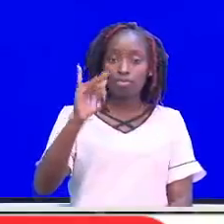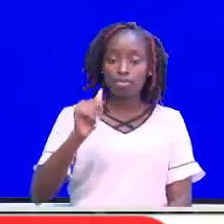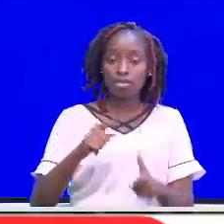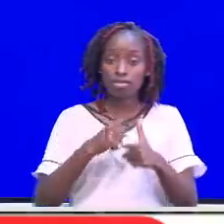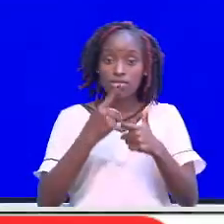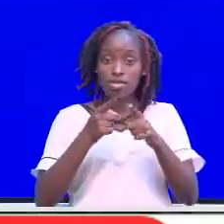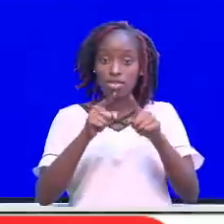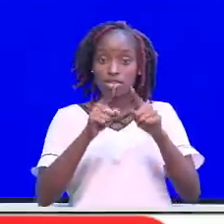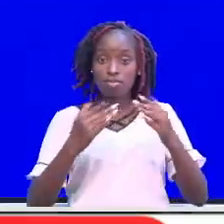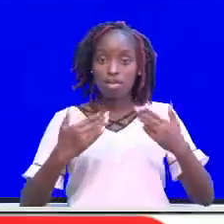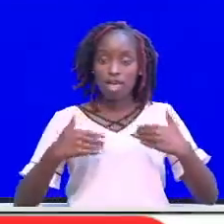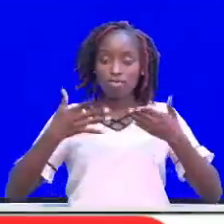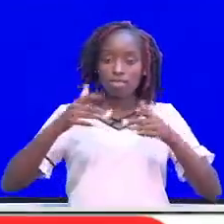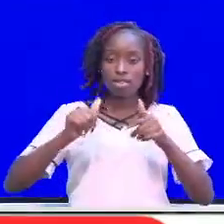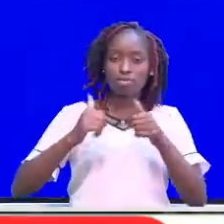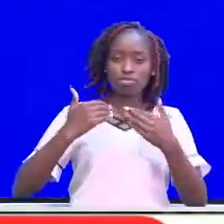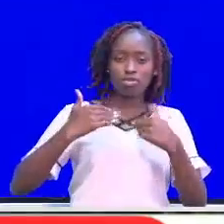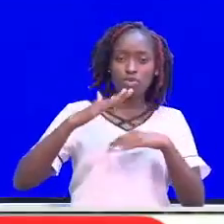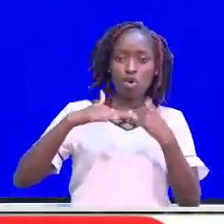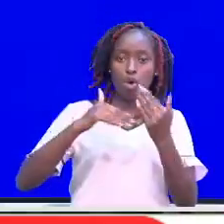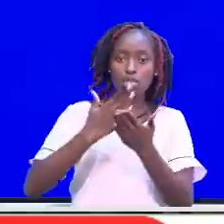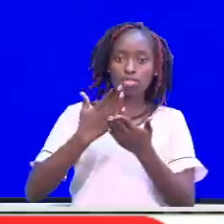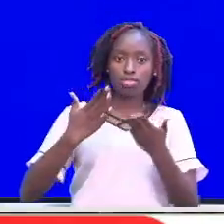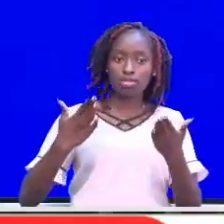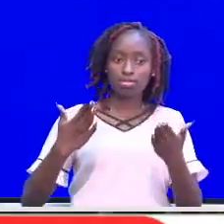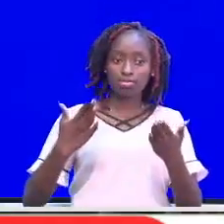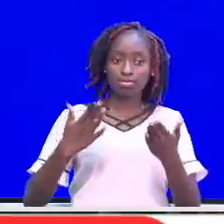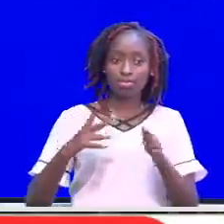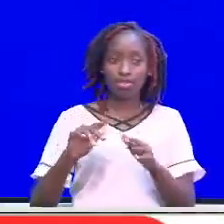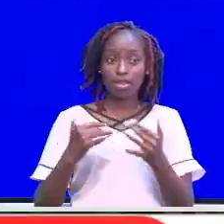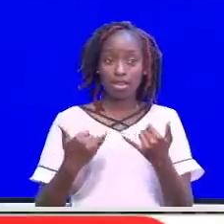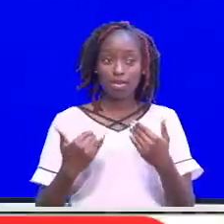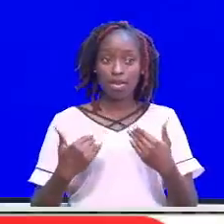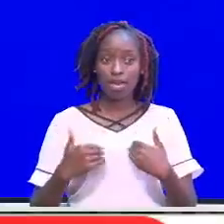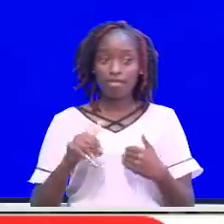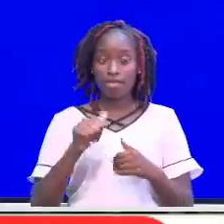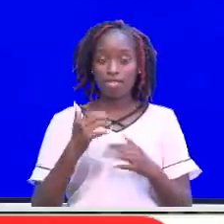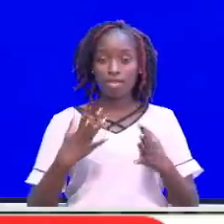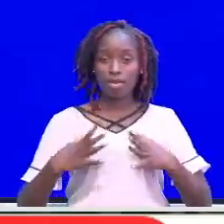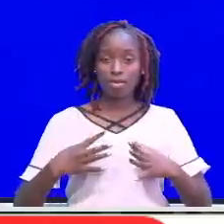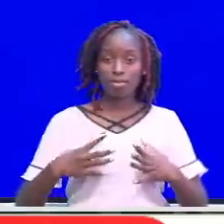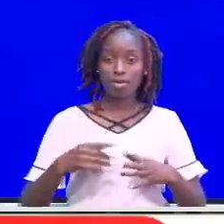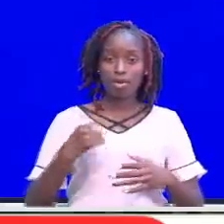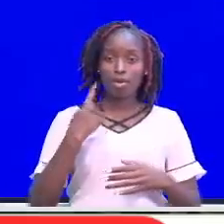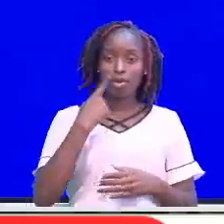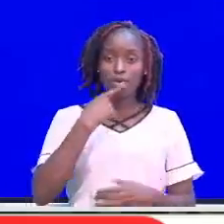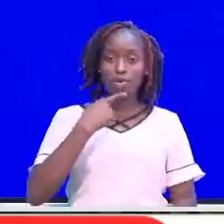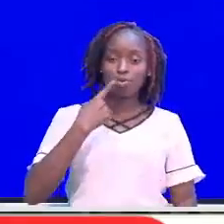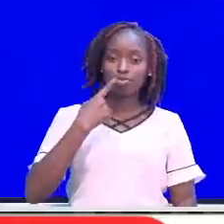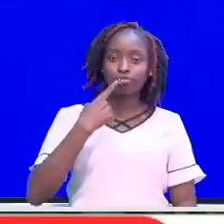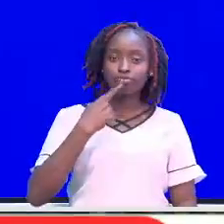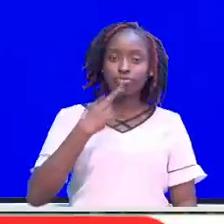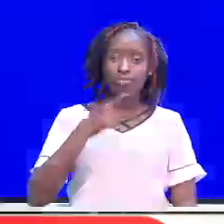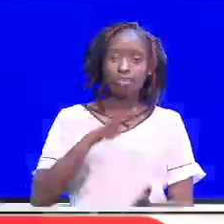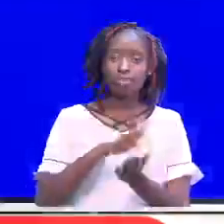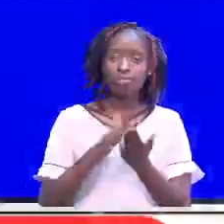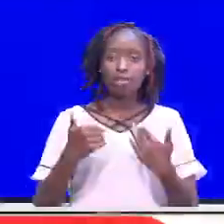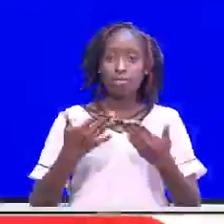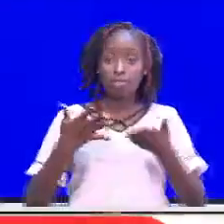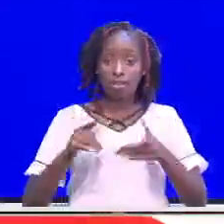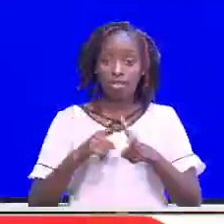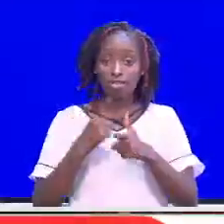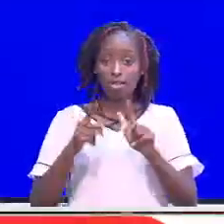Ule ni kama mtoto yangu. Na wengine wanajaribu, wengine wakapotea.